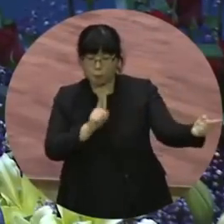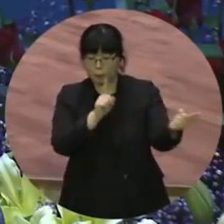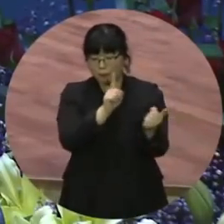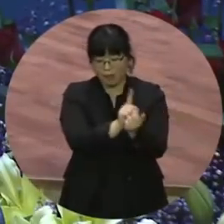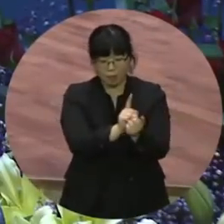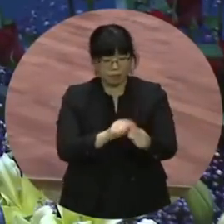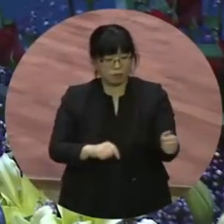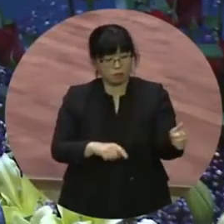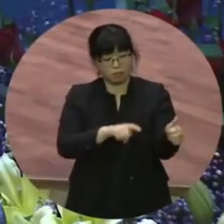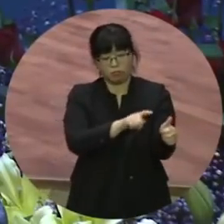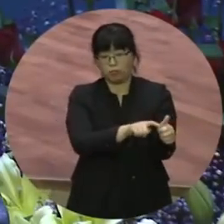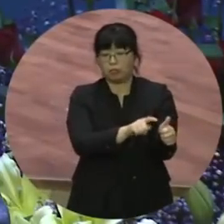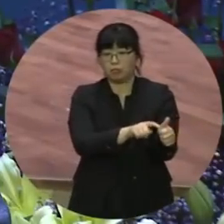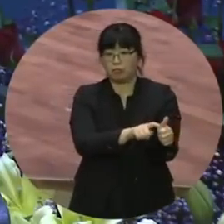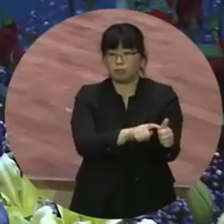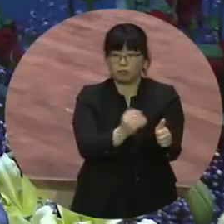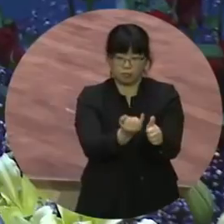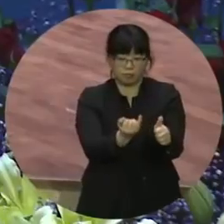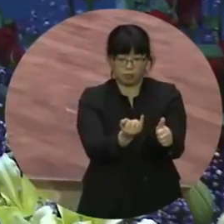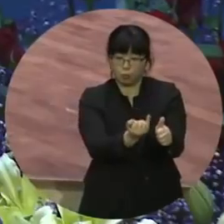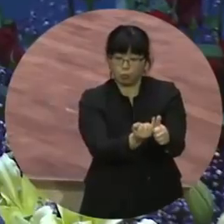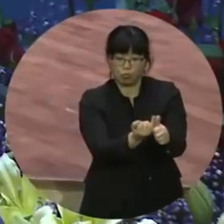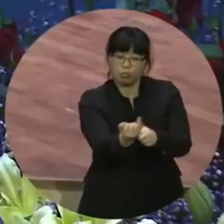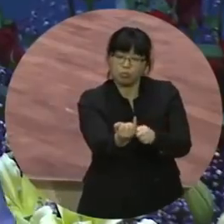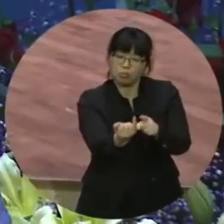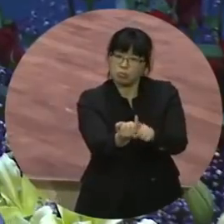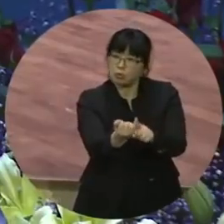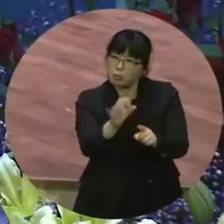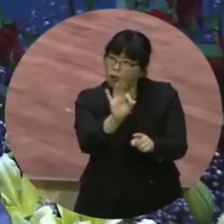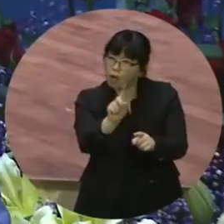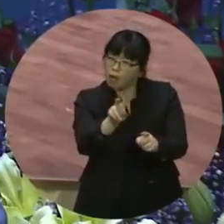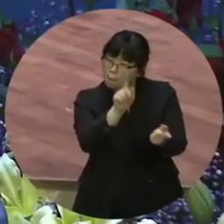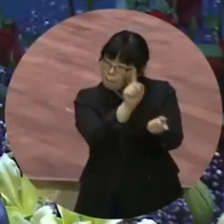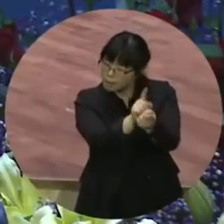하는데 수술하기는 기도 받으러 왔어. 기도를 해주는데